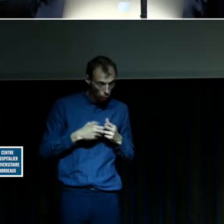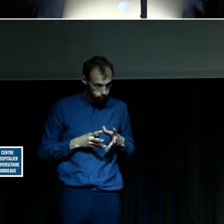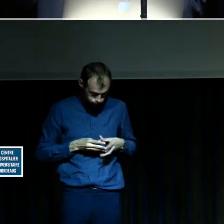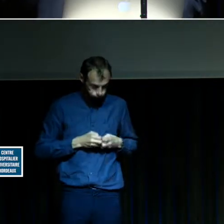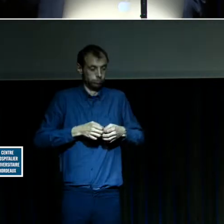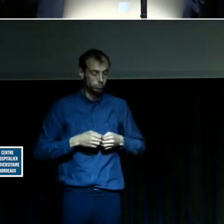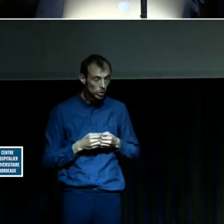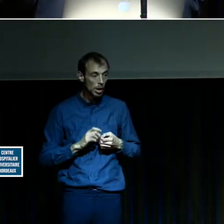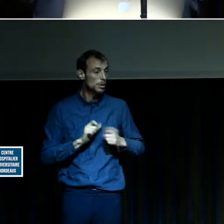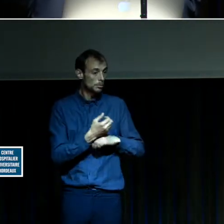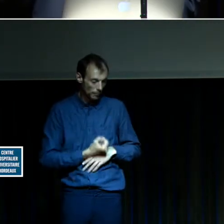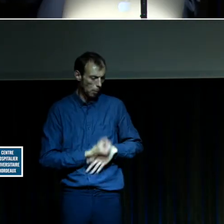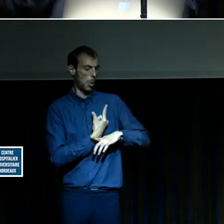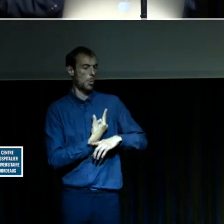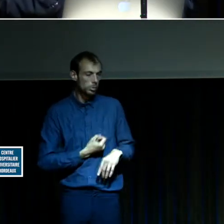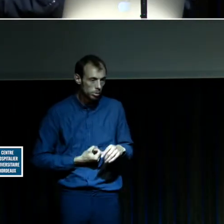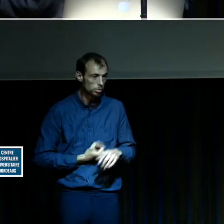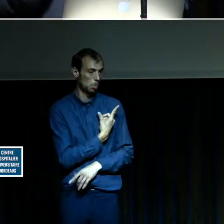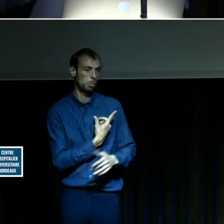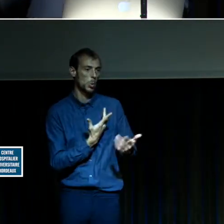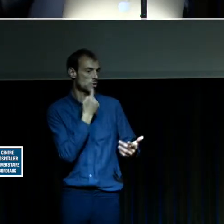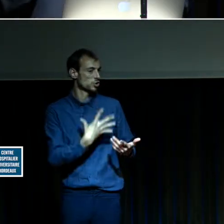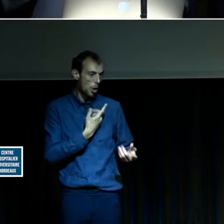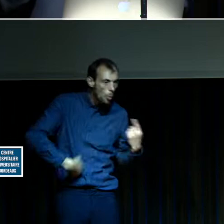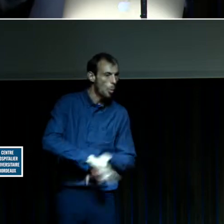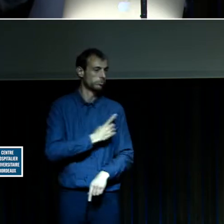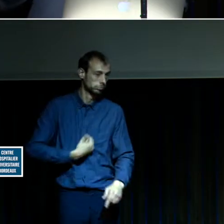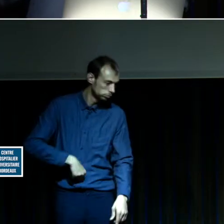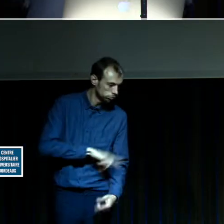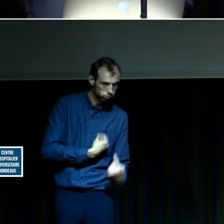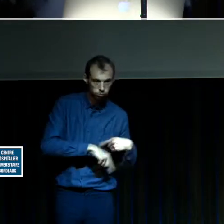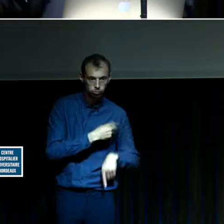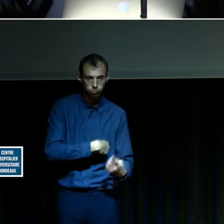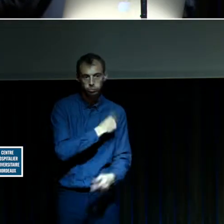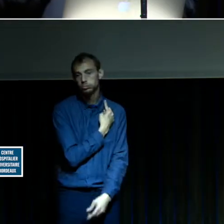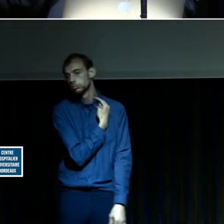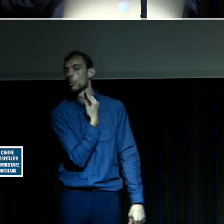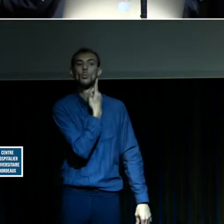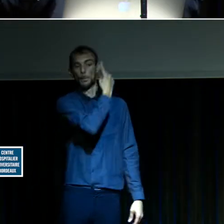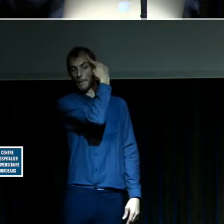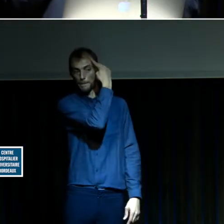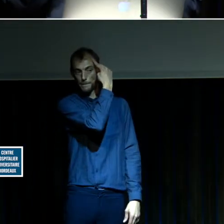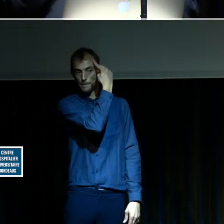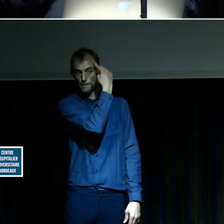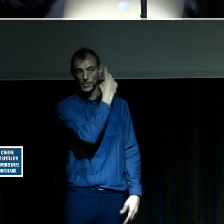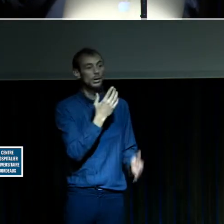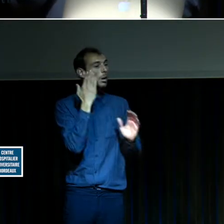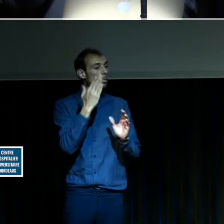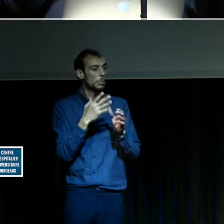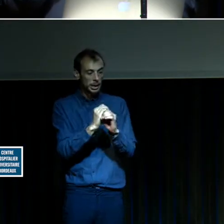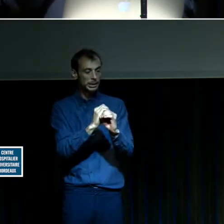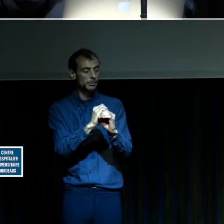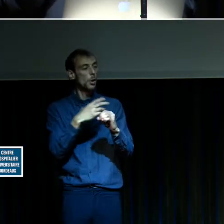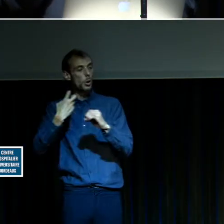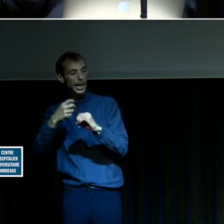ensuite, peut être expulsé du cœur et partir dans la circulation et monter à la tête. Et finalement, tant qu'il est plus petit que le diamètre de l'artère, ben, il passe.